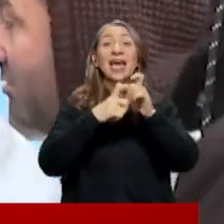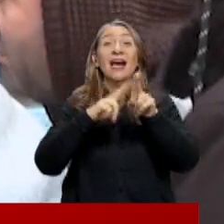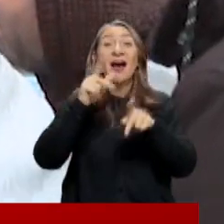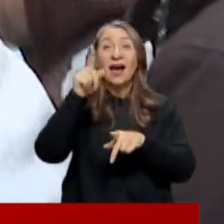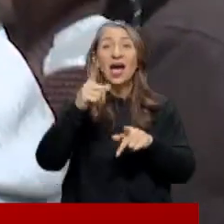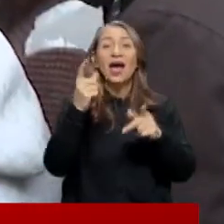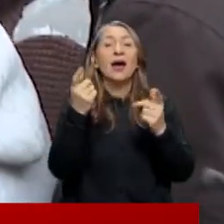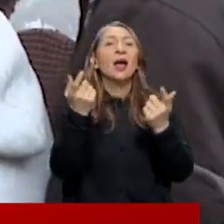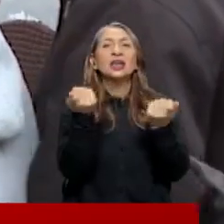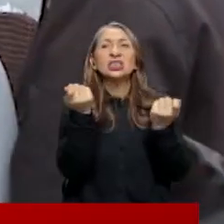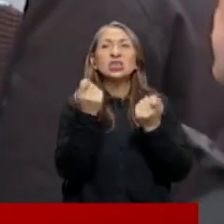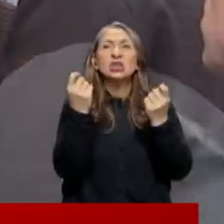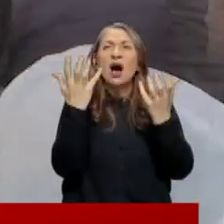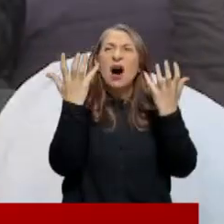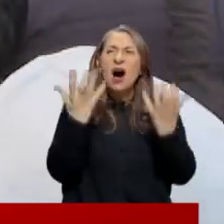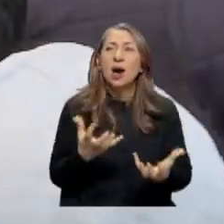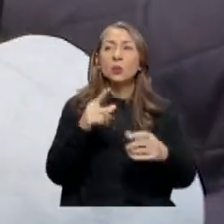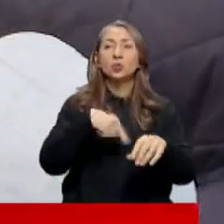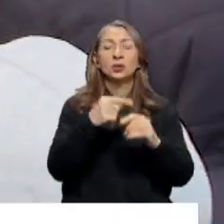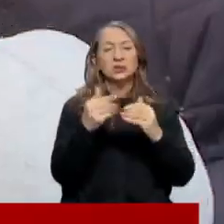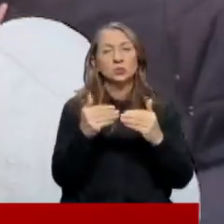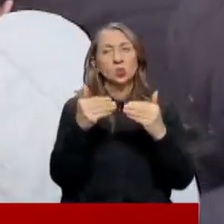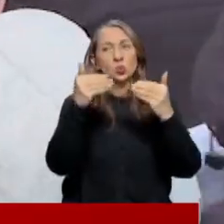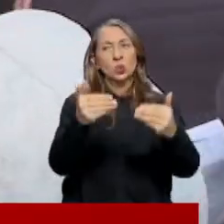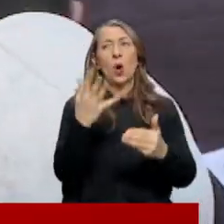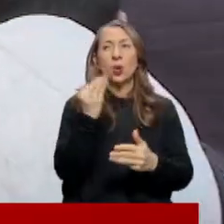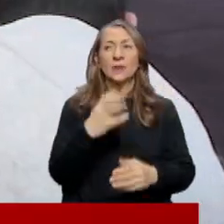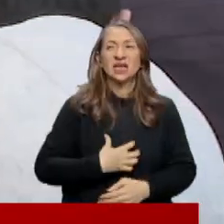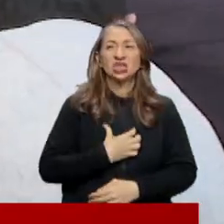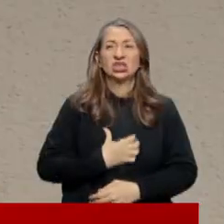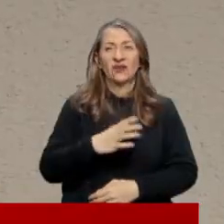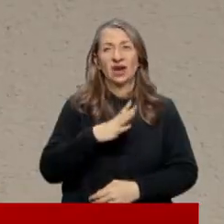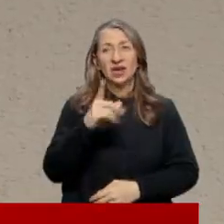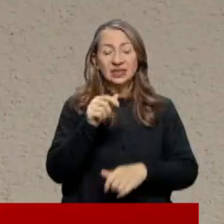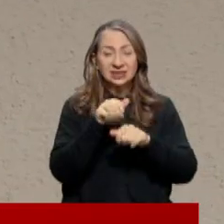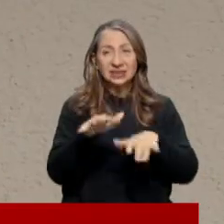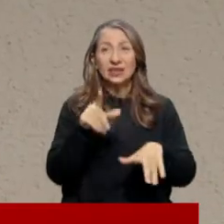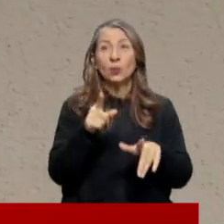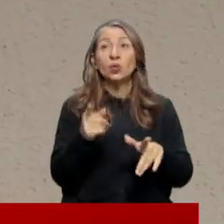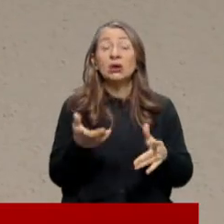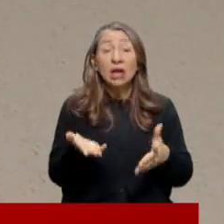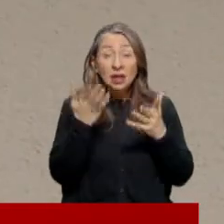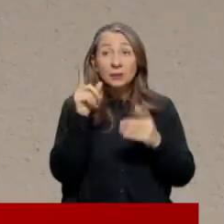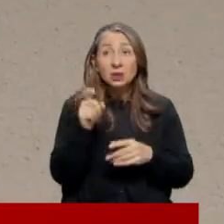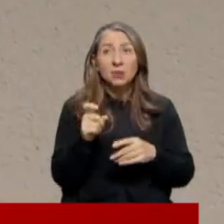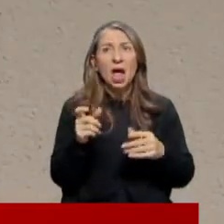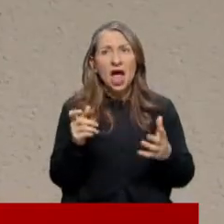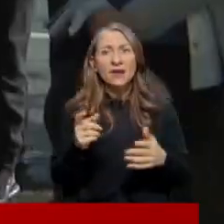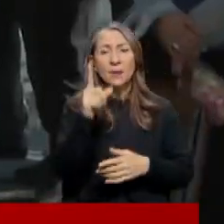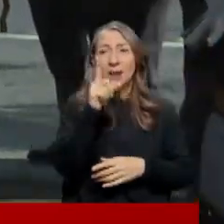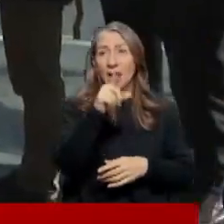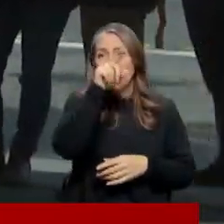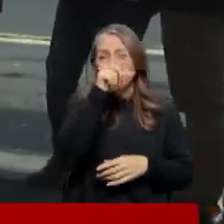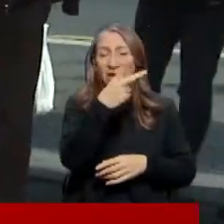iş yükü düşünüldüğünde ise bu sürenin uzayabileceğinden endişe ediliyor. Sistem bunu kaldırabilecek mi? Evet, 1